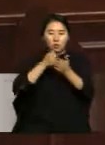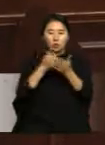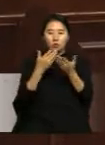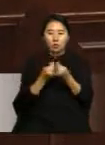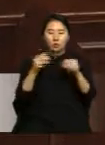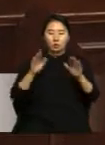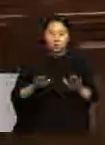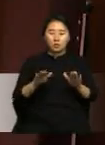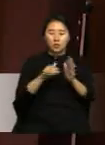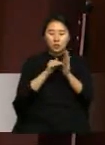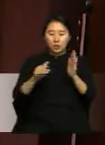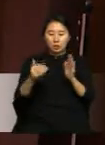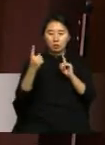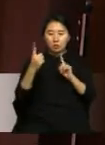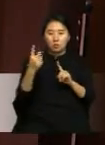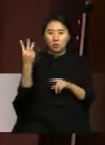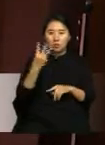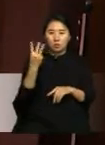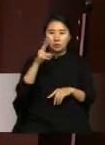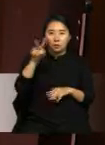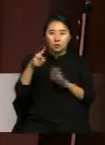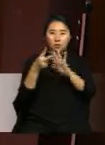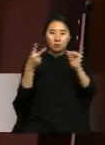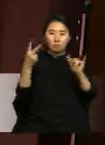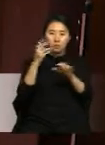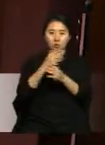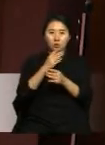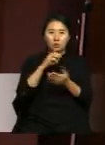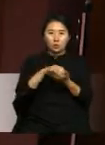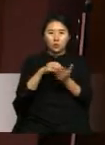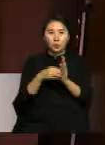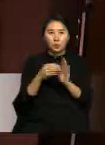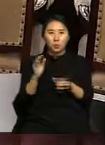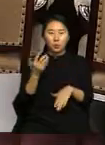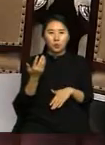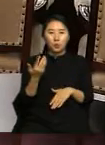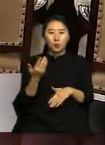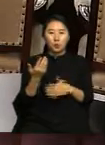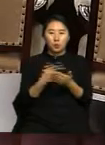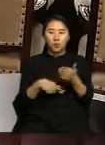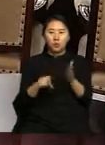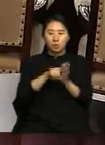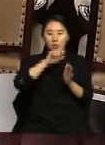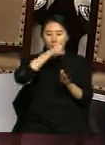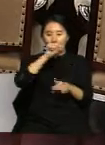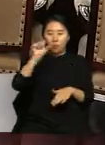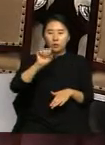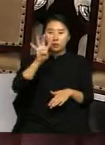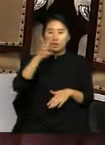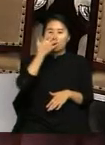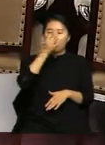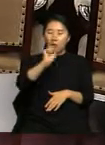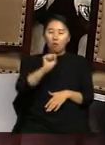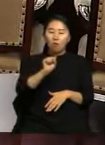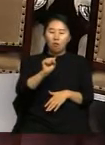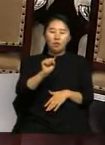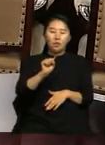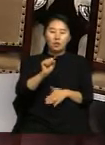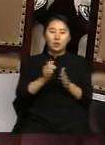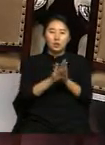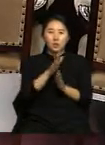현재 기준 대상자는 3,200 명 정도로 예상되고 있습니다 이를 위한 예산은 54억 원 정도로